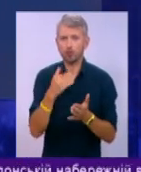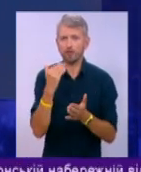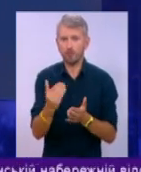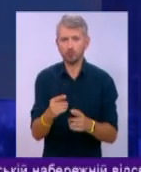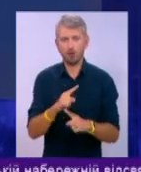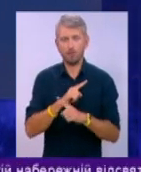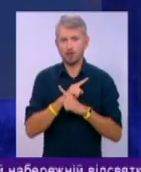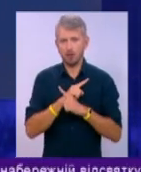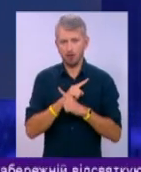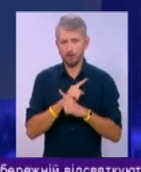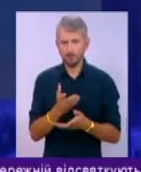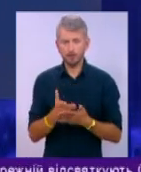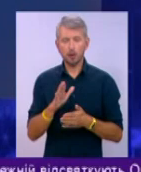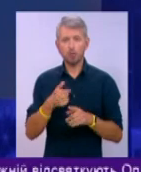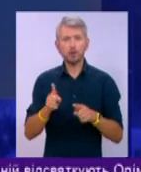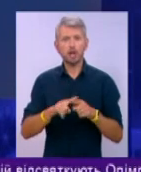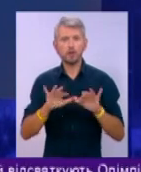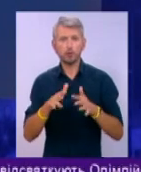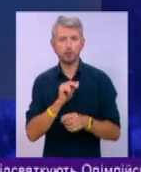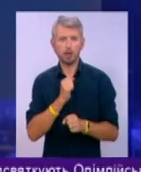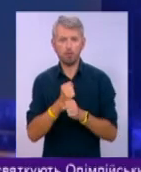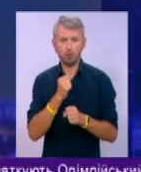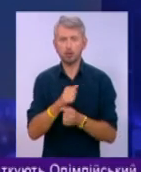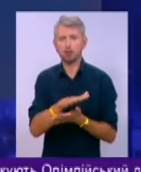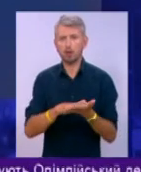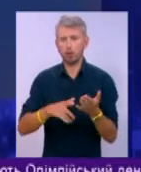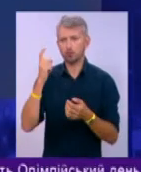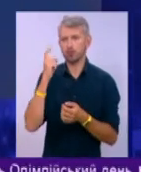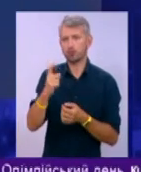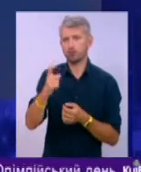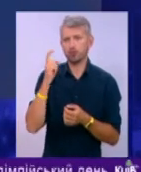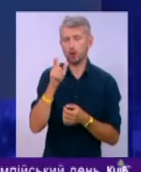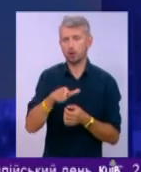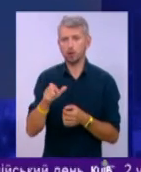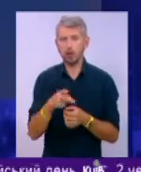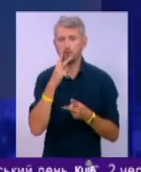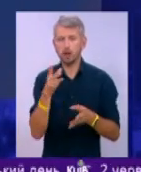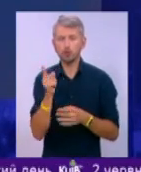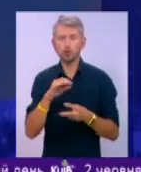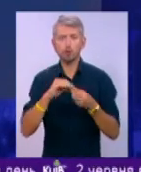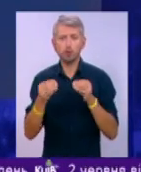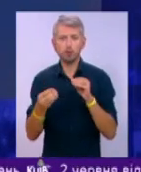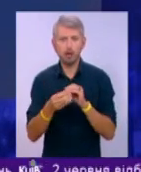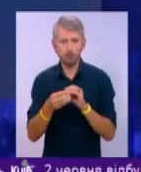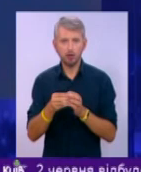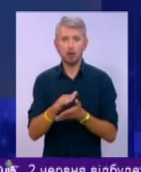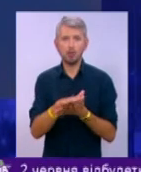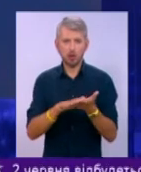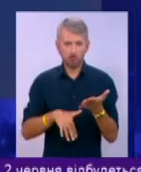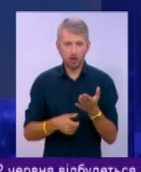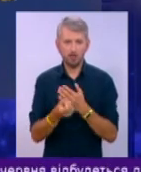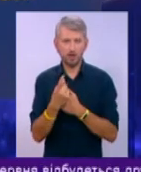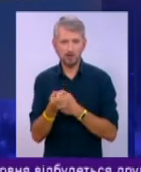фатальный недолет. После этого случая работники продолжили катать людей, несмотря даже на то, что проблемы с перелетом продолжали